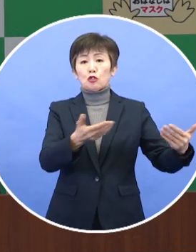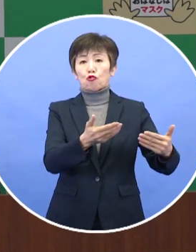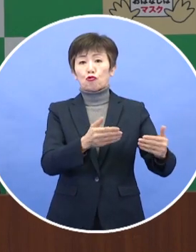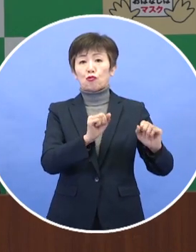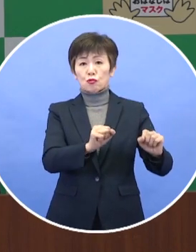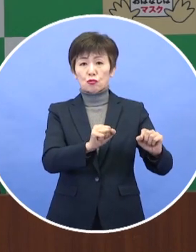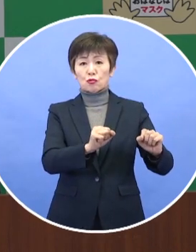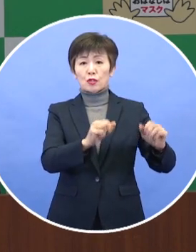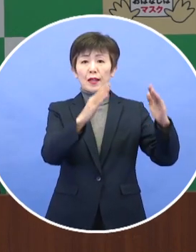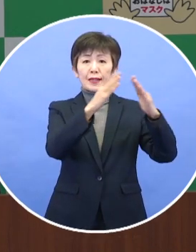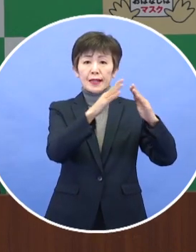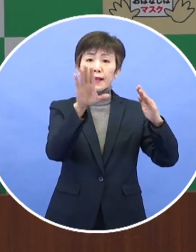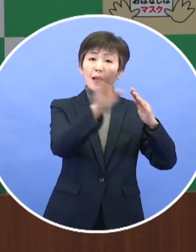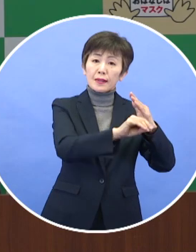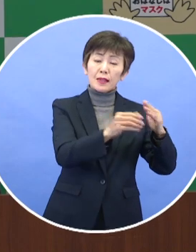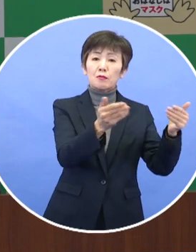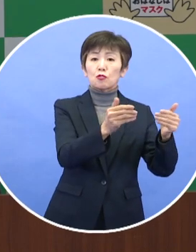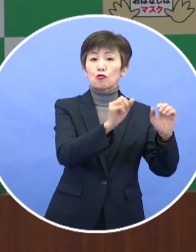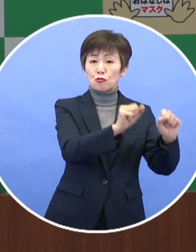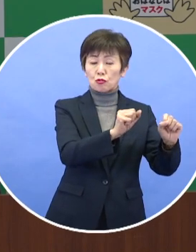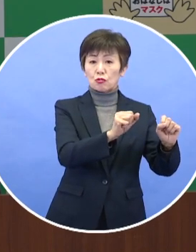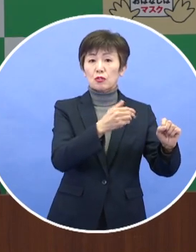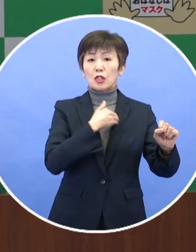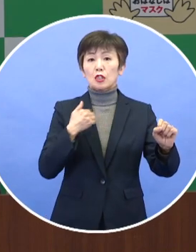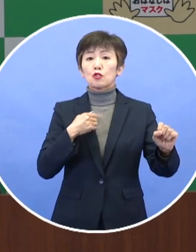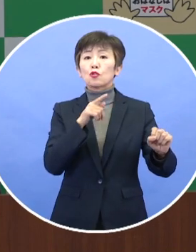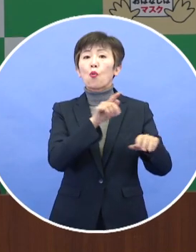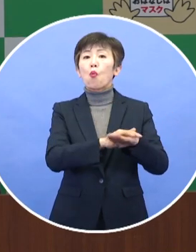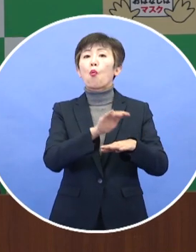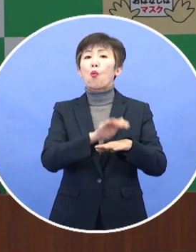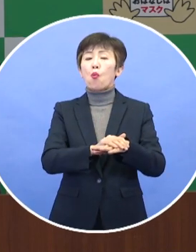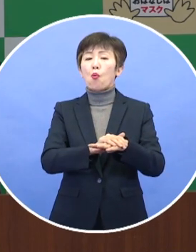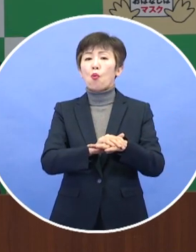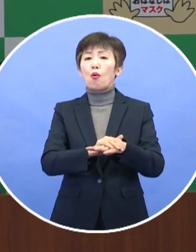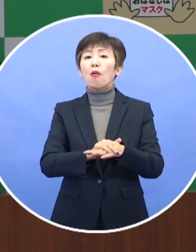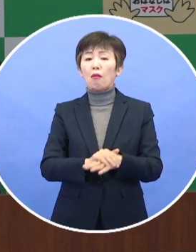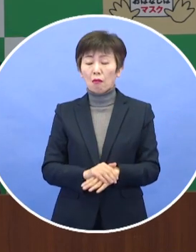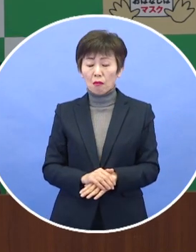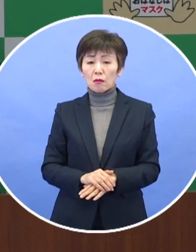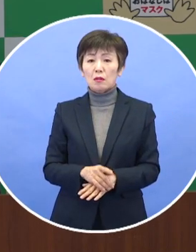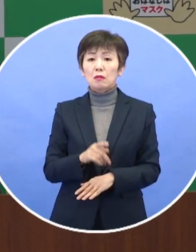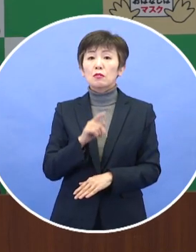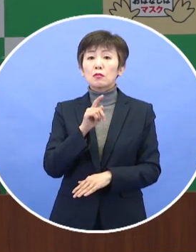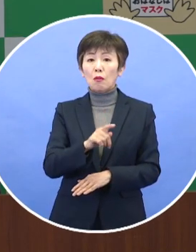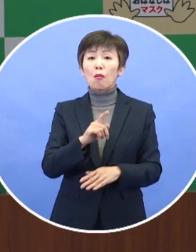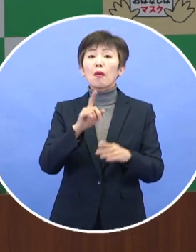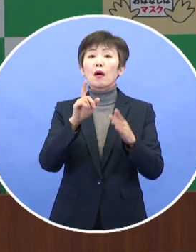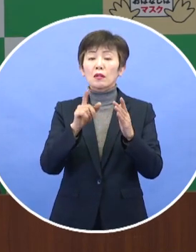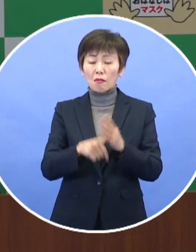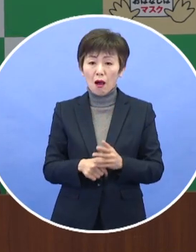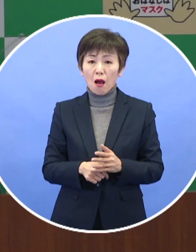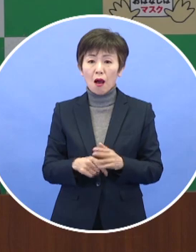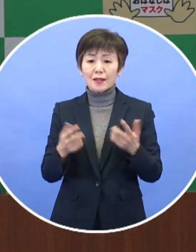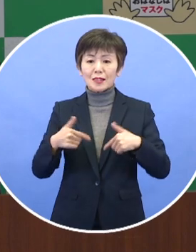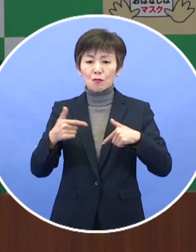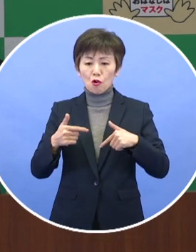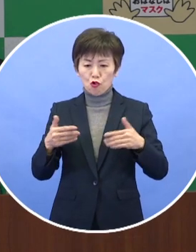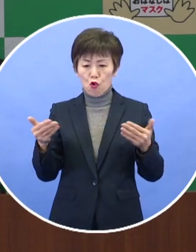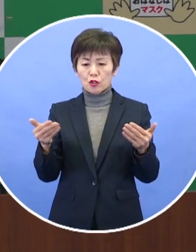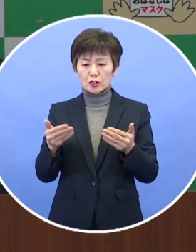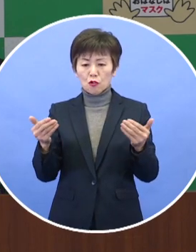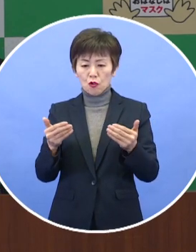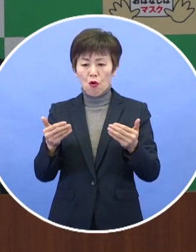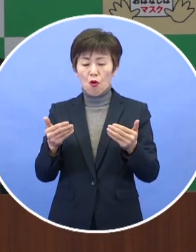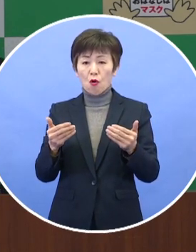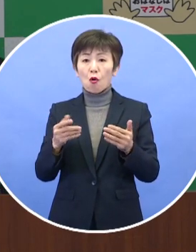4月に電子決済文書管理システムを導入をいたします。これを行いますと、 もう日頃の仕事は紙を打ち出